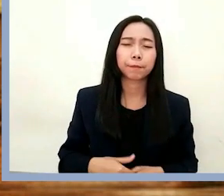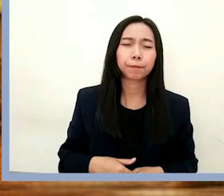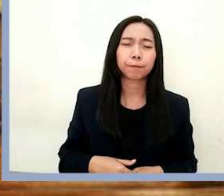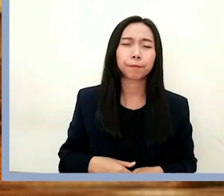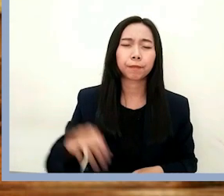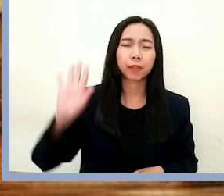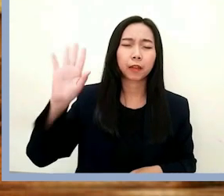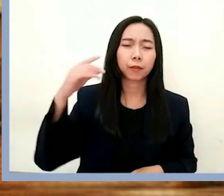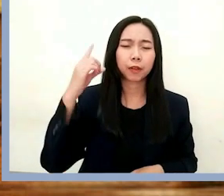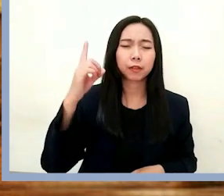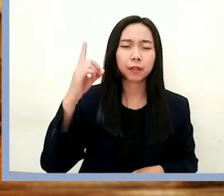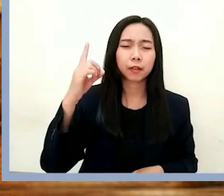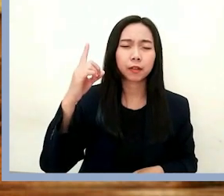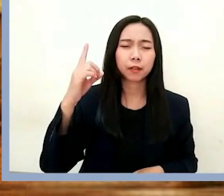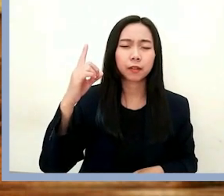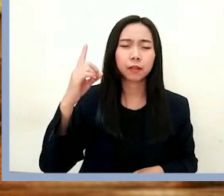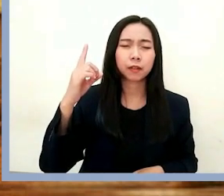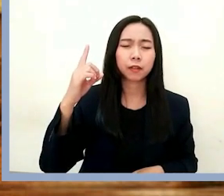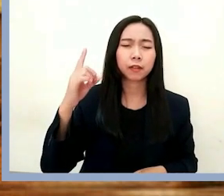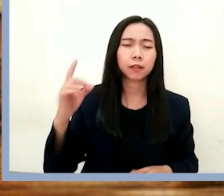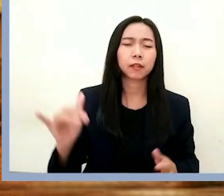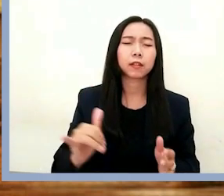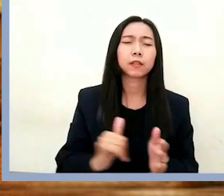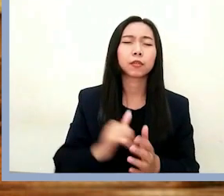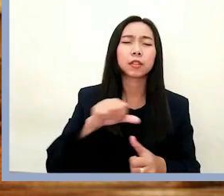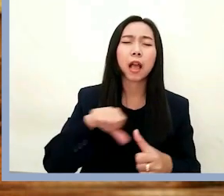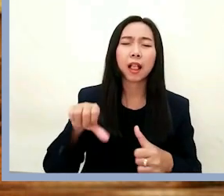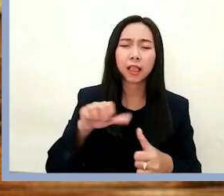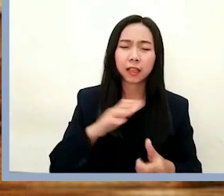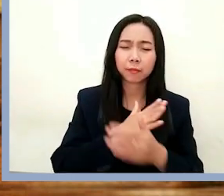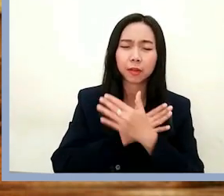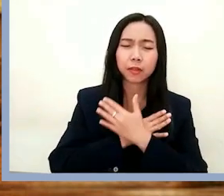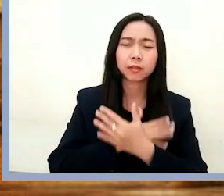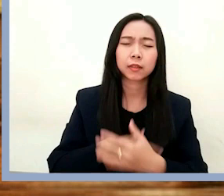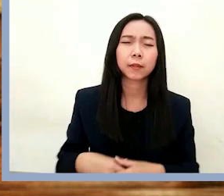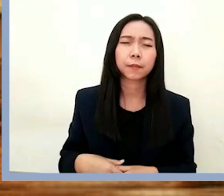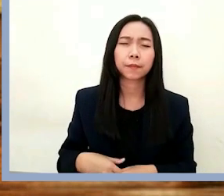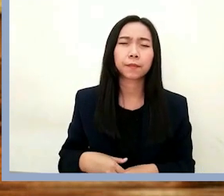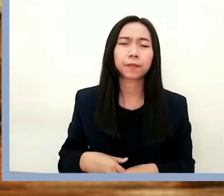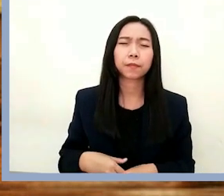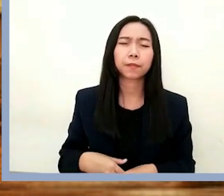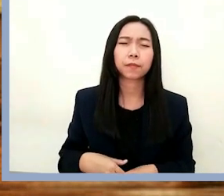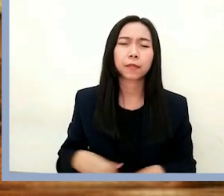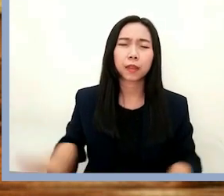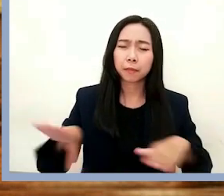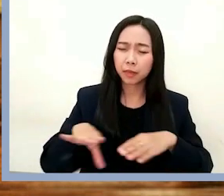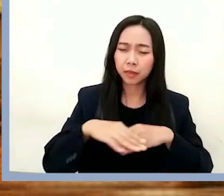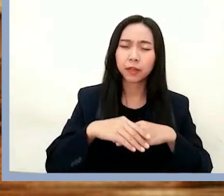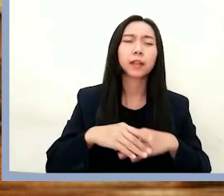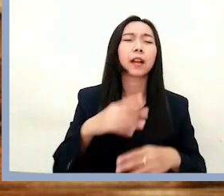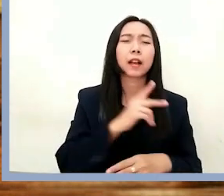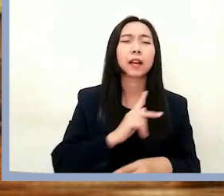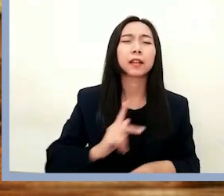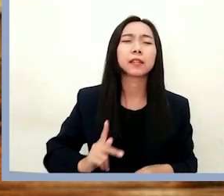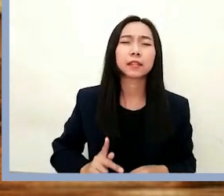esa adalah engkau yang saling mengasihi dan perkawinan Kristiani adalah